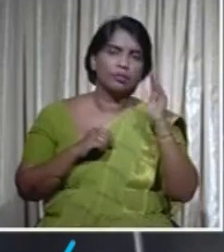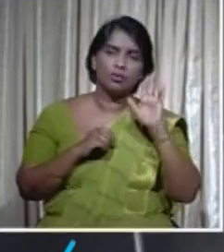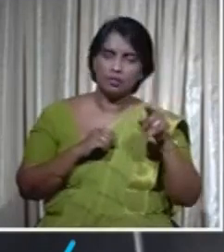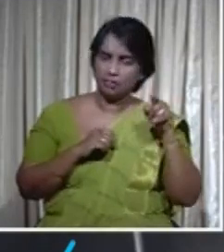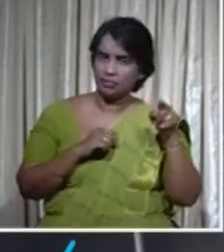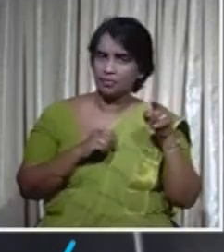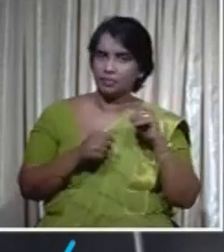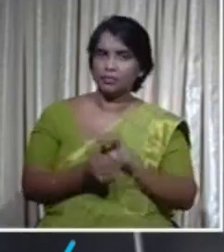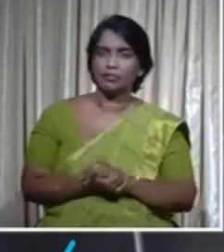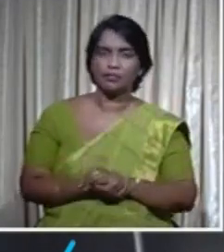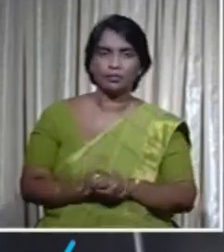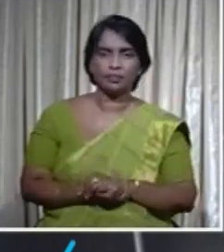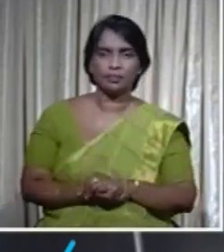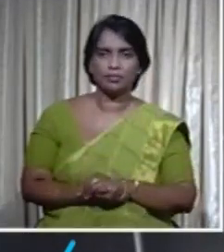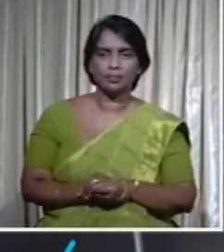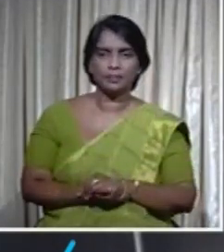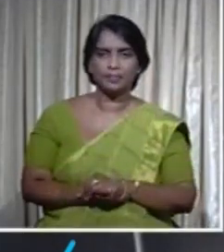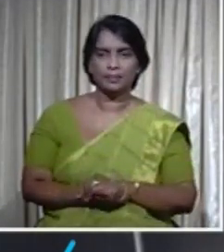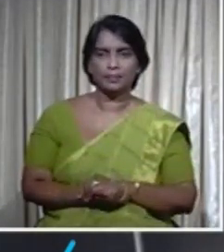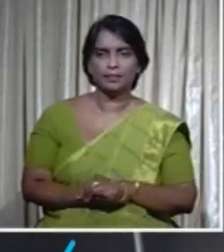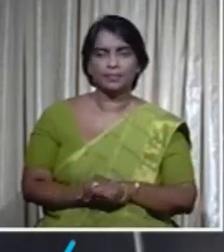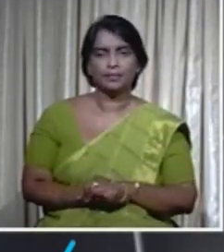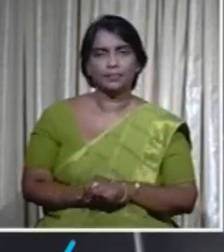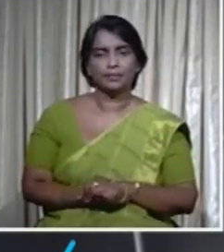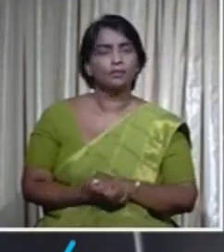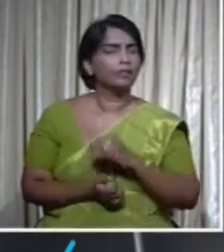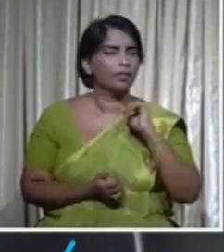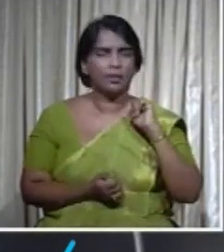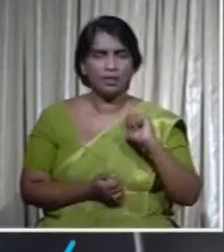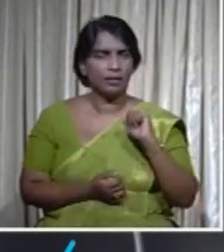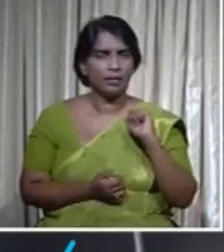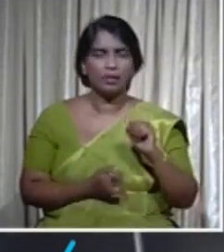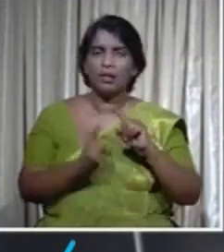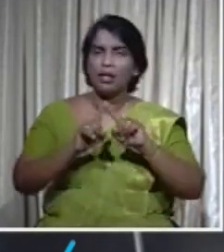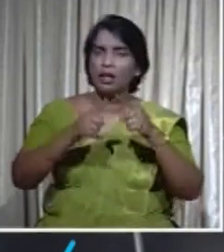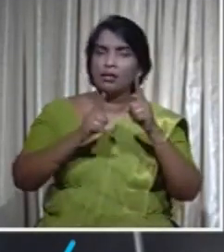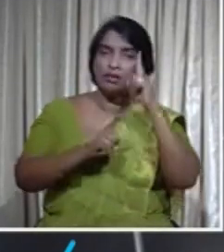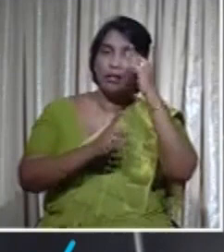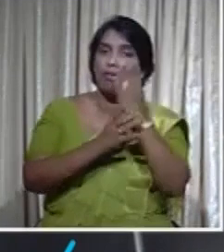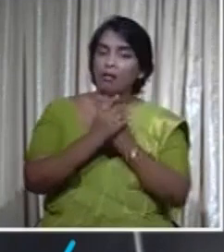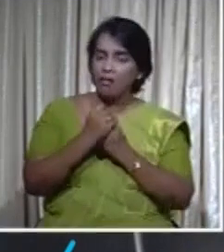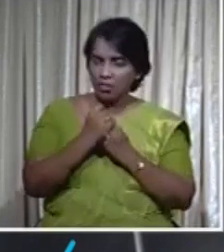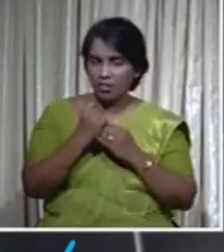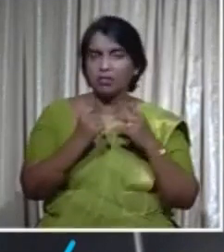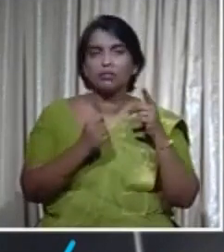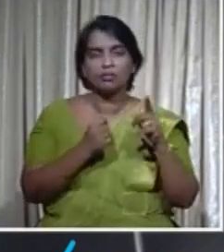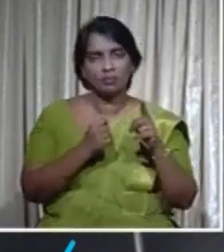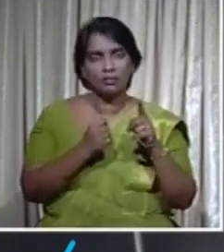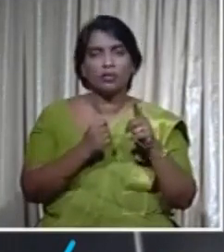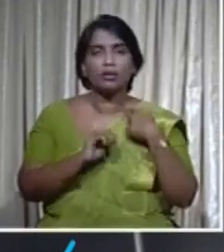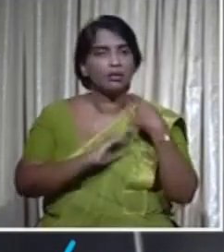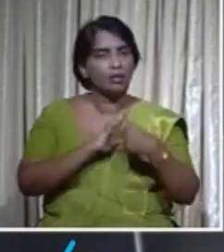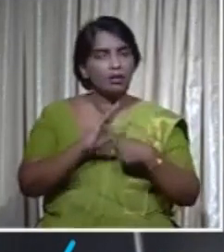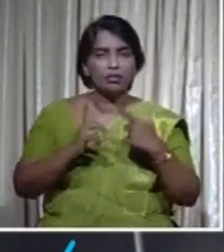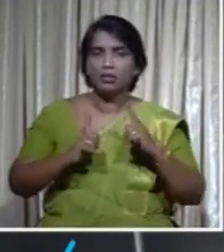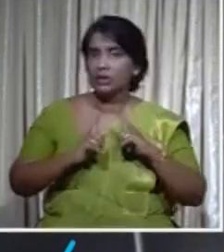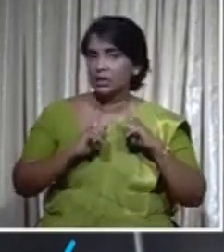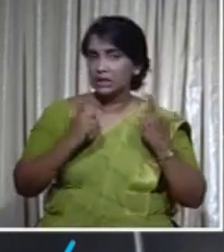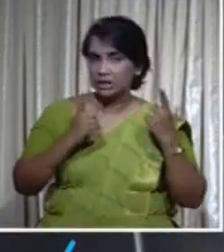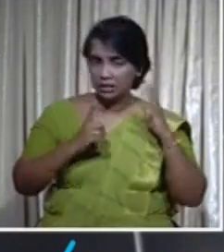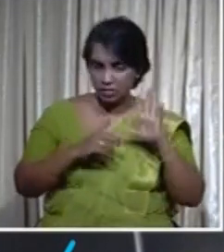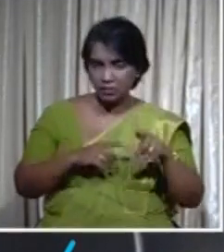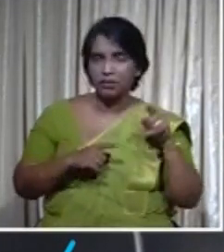பார்க்கக்கூடியதாக இருக்கிறது ஏன் ஏனைய சமயங்களை இந்த நாட்டிலே வாழுகின்ற மக்களுடைய